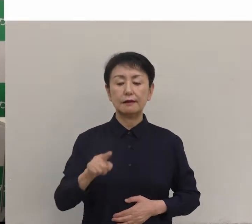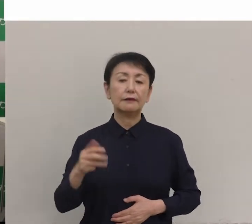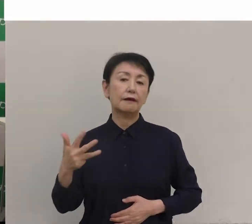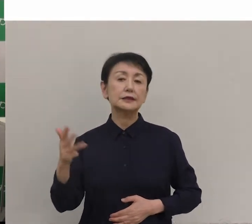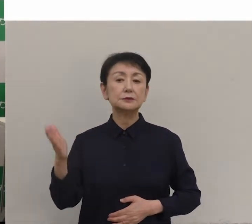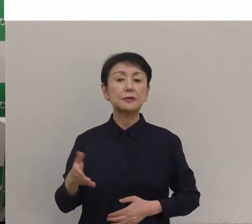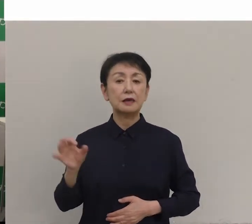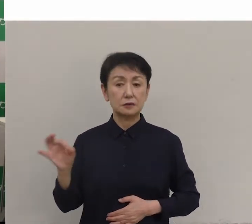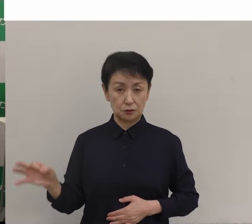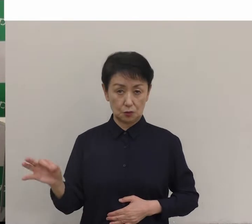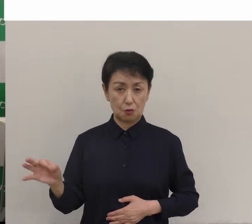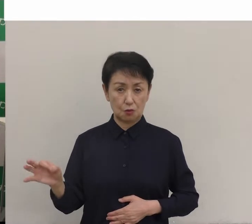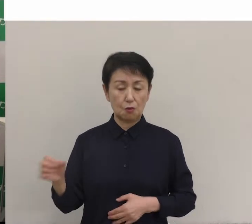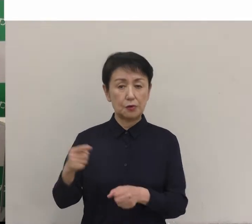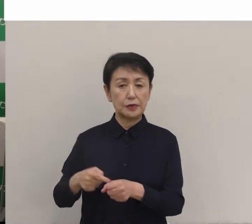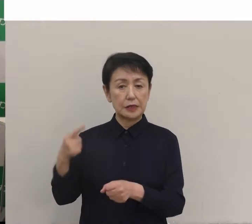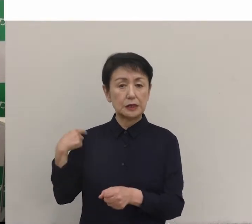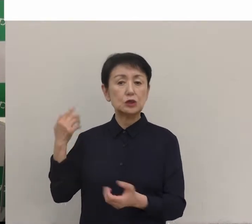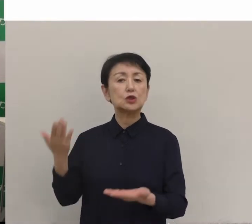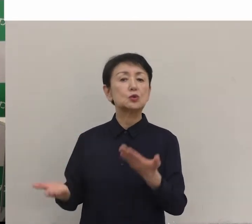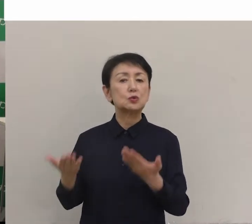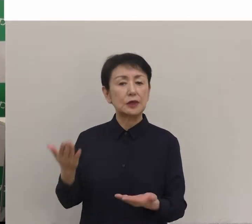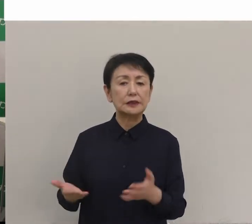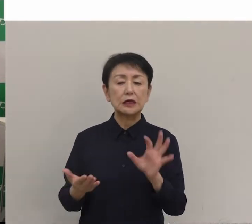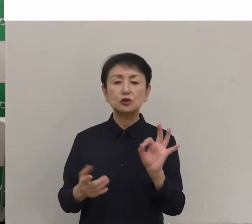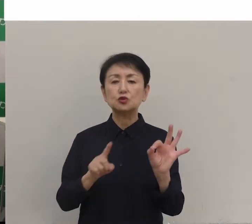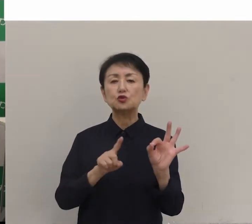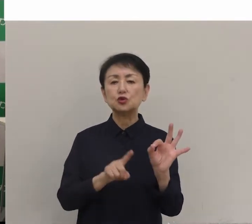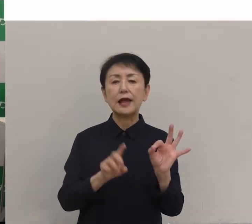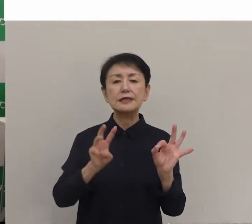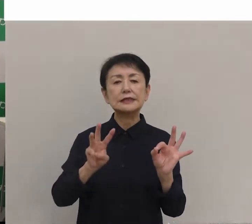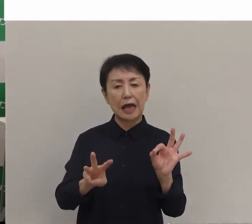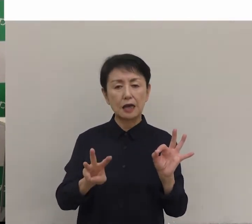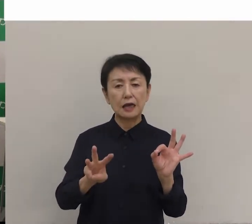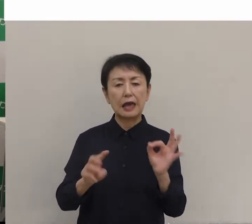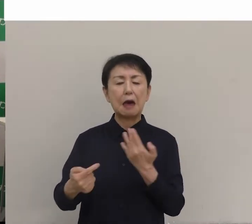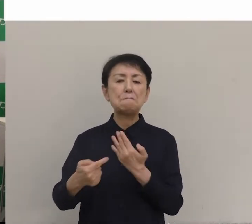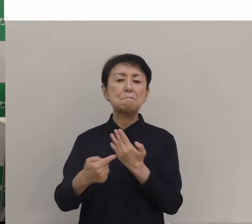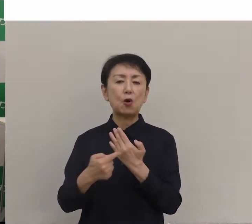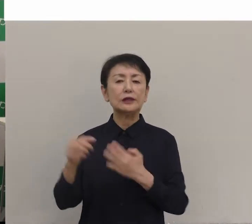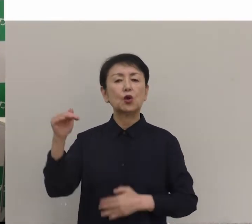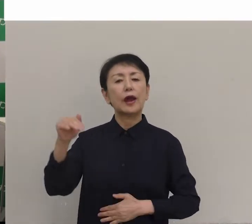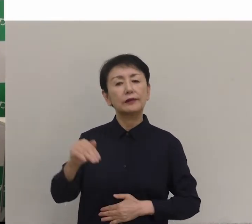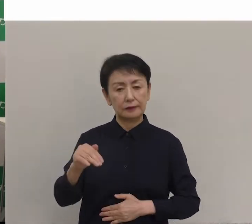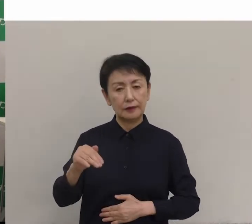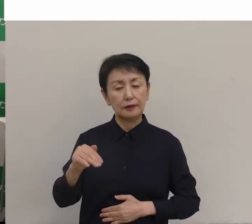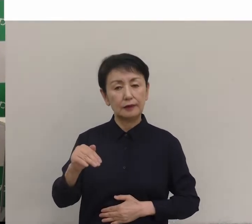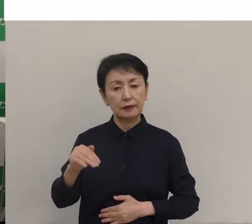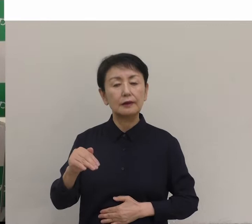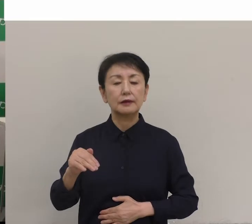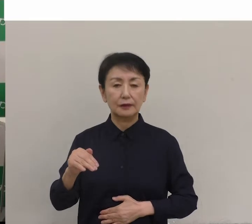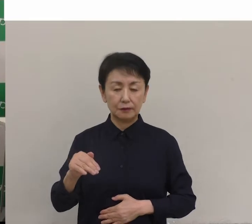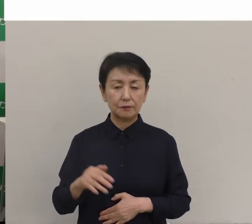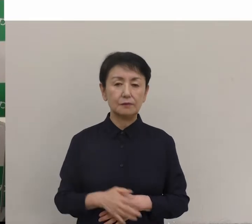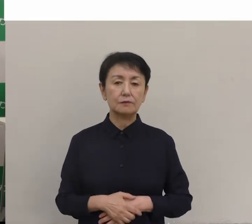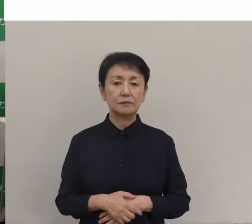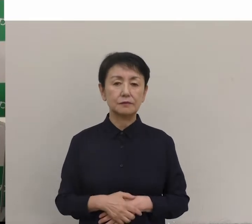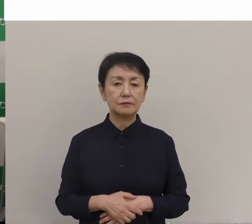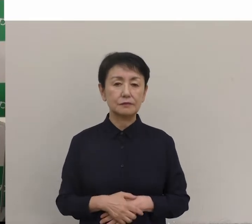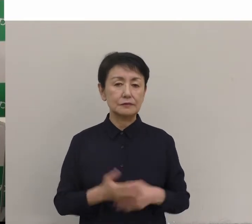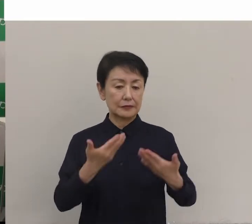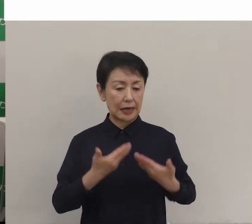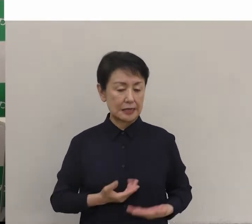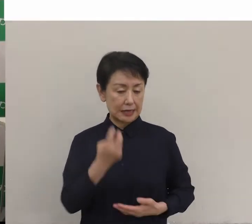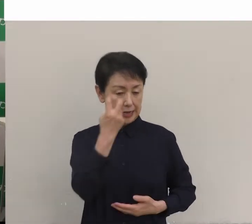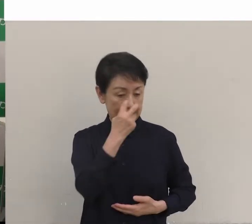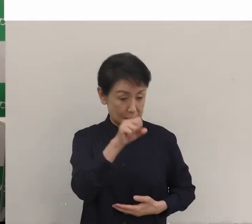となり、前年度から 10.3 ポイント減少しました。一方で安全が確